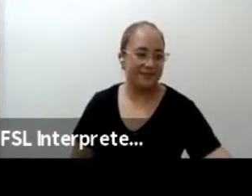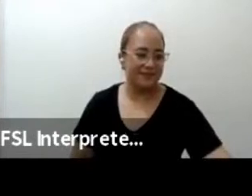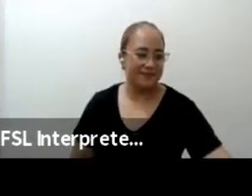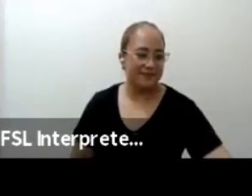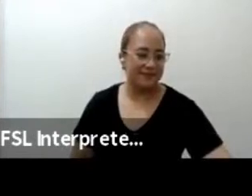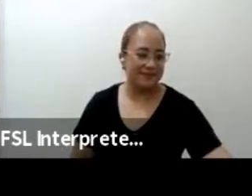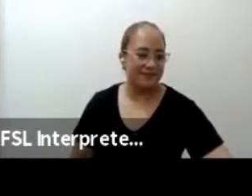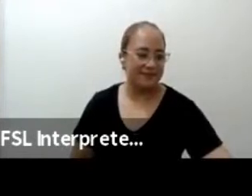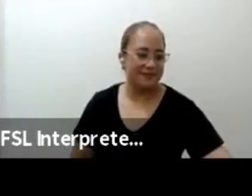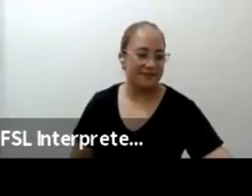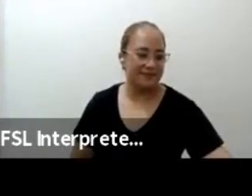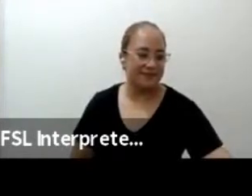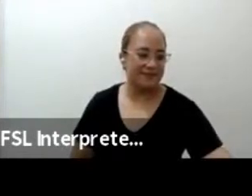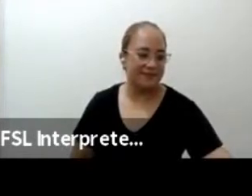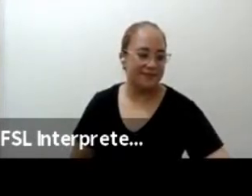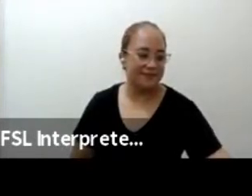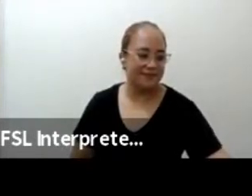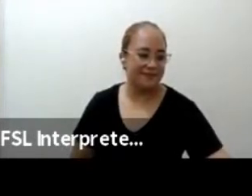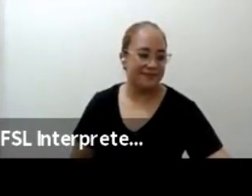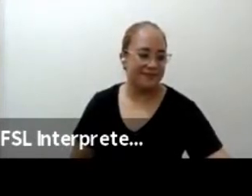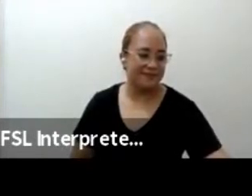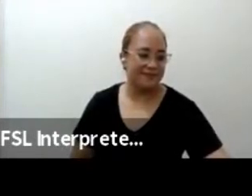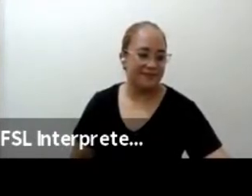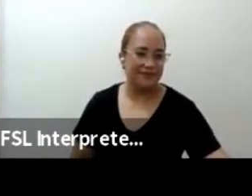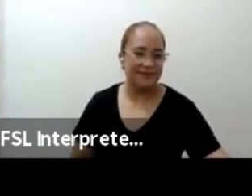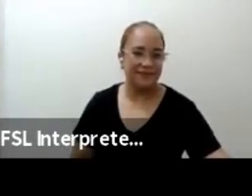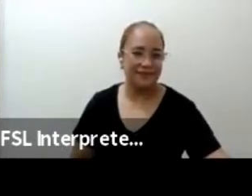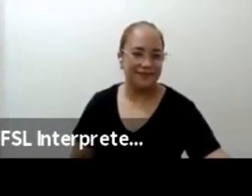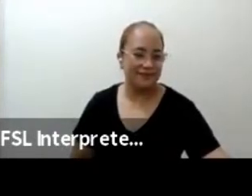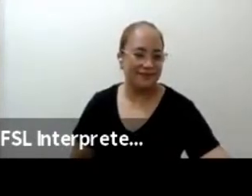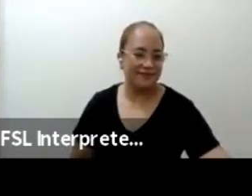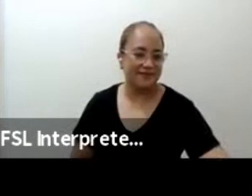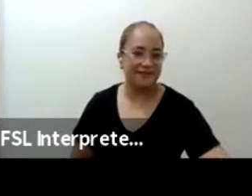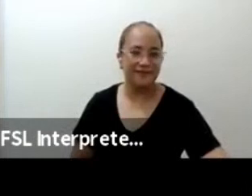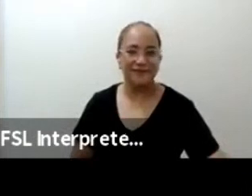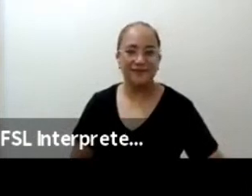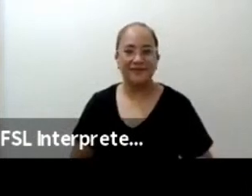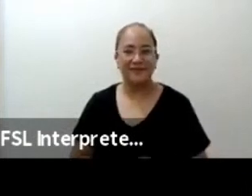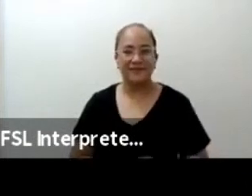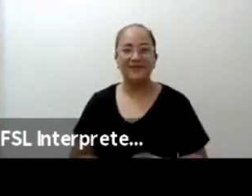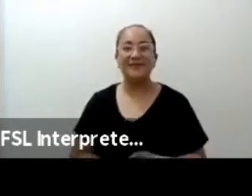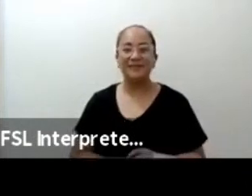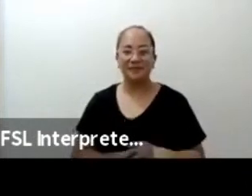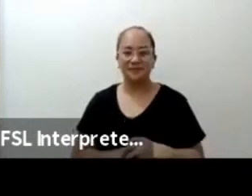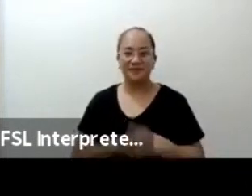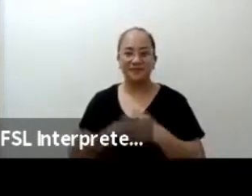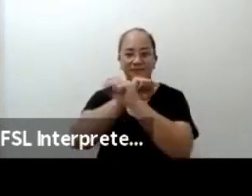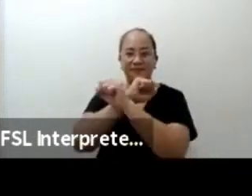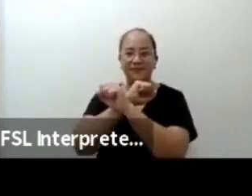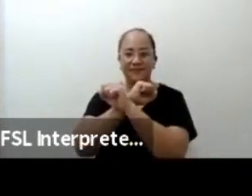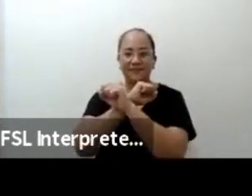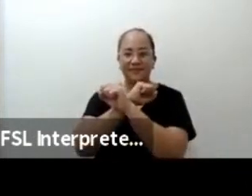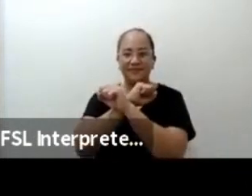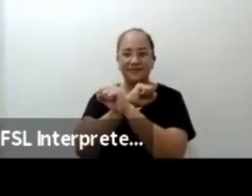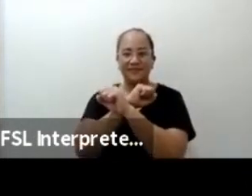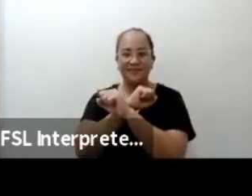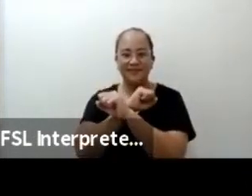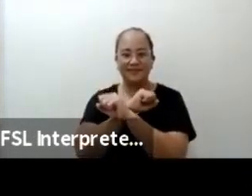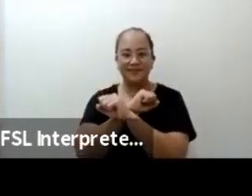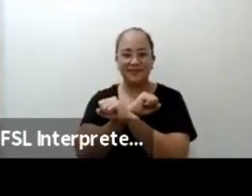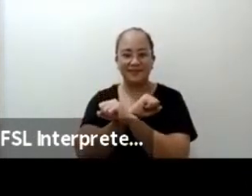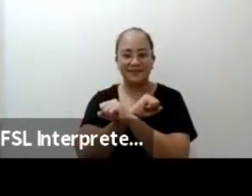Kung kaya mong isipin, kaya mong gawin, isa-isang